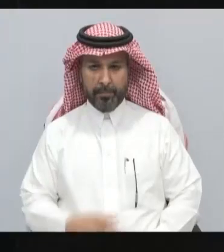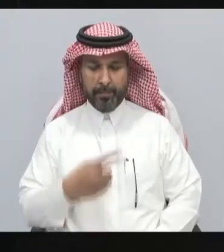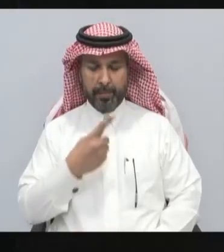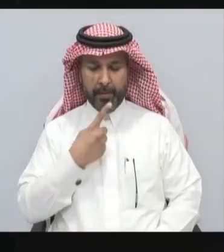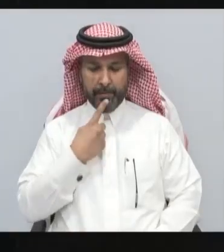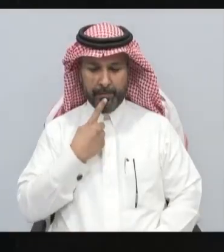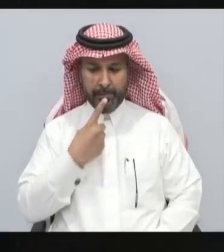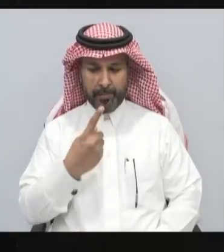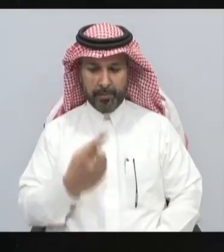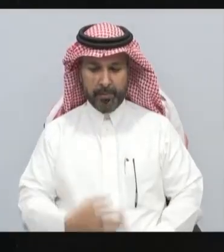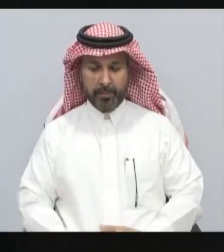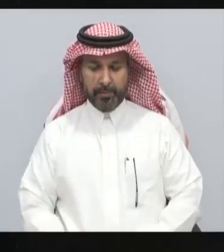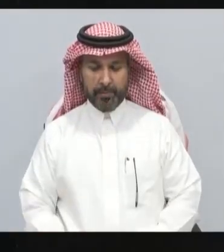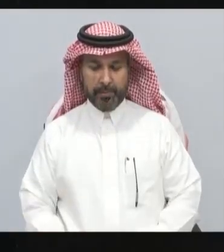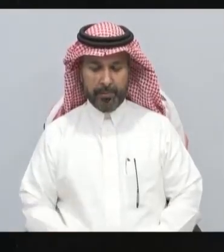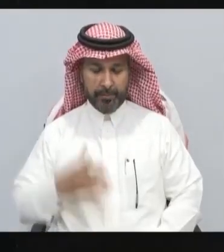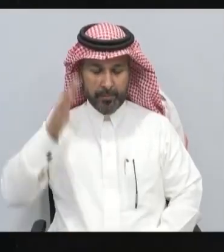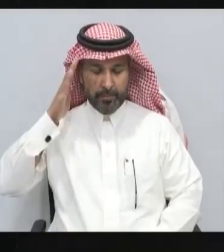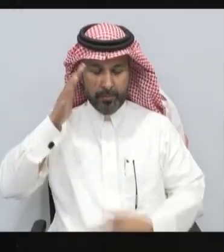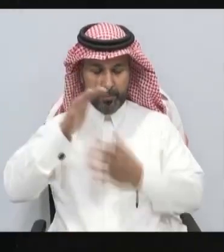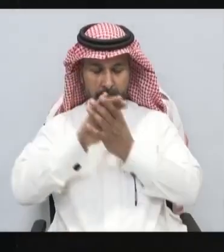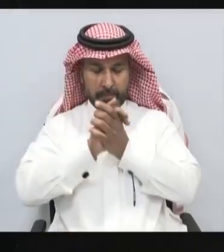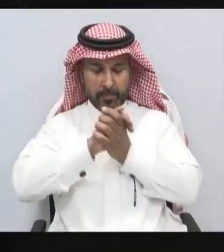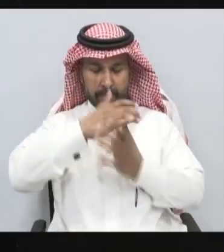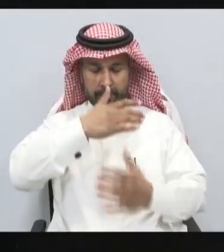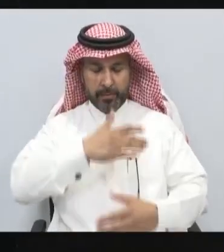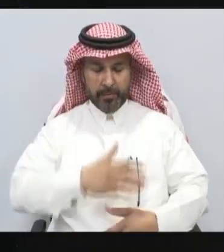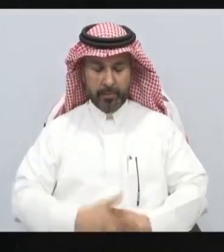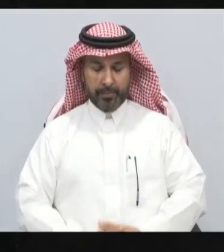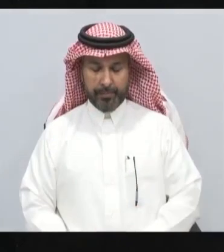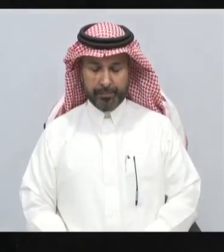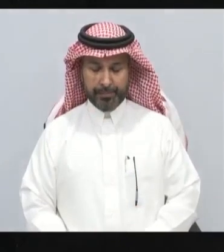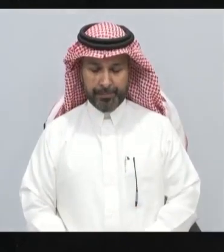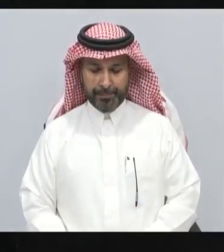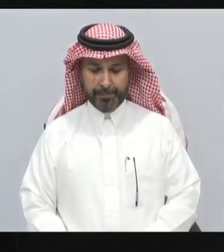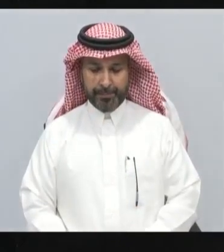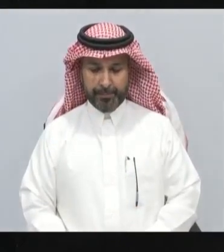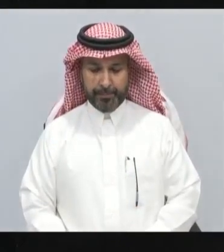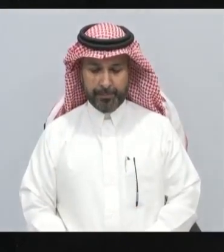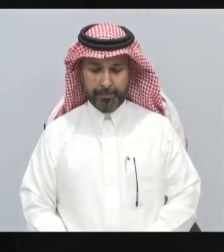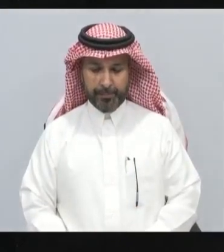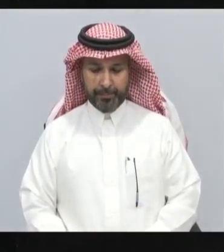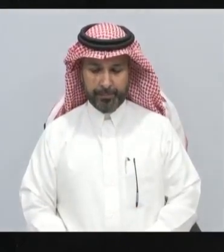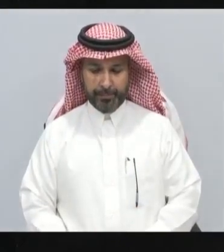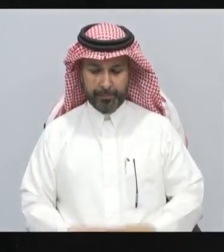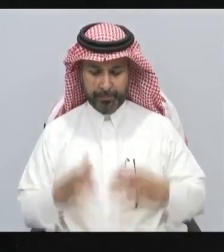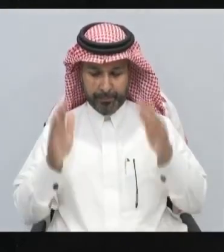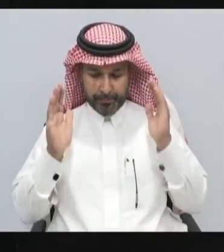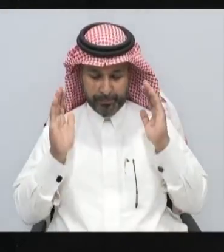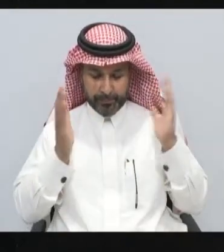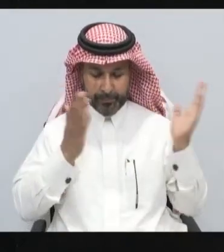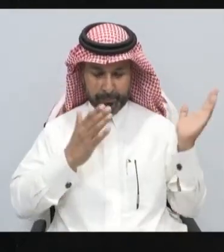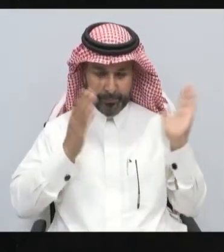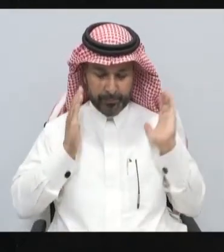بسم الله الرحمن الرحيم والصلاه والسلام على اشرف الانبياء والمرسلين نبينا محمد وعلى اله وصحبه وسلم تسليما كثيرا اهلا